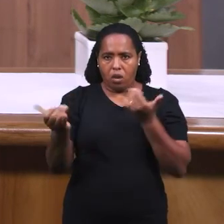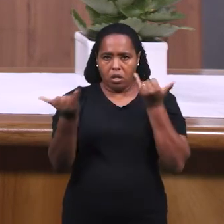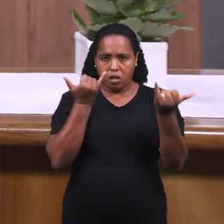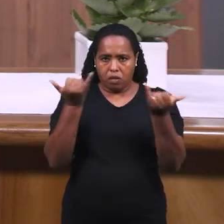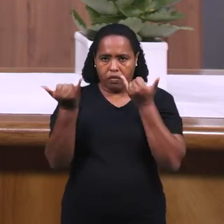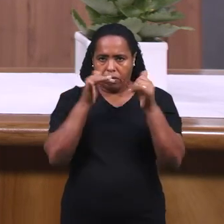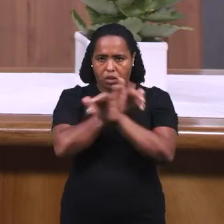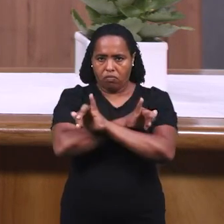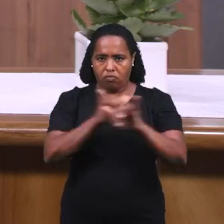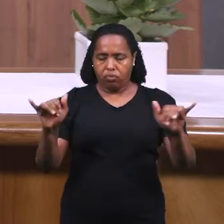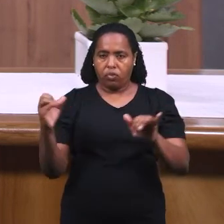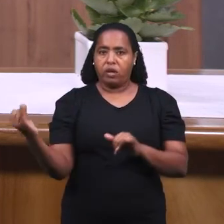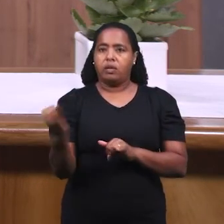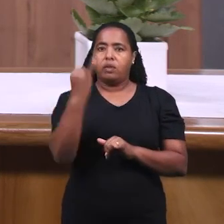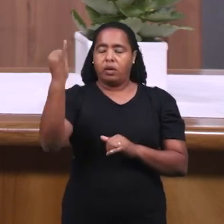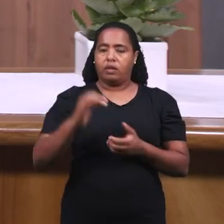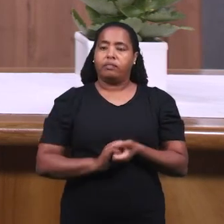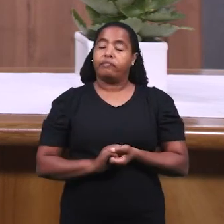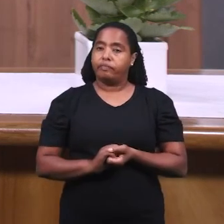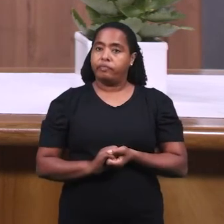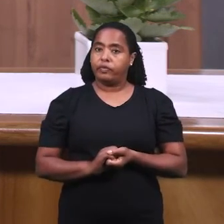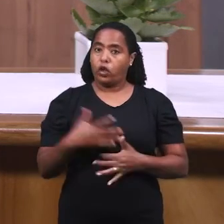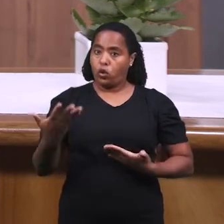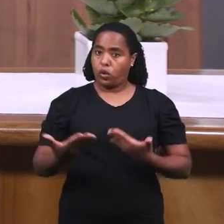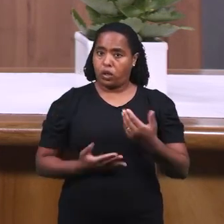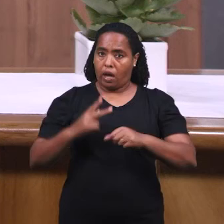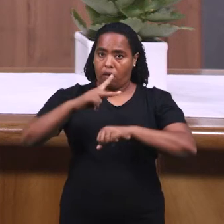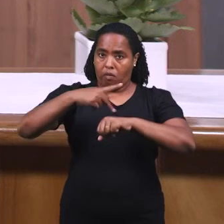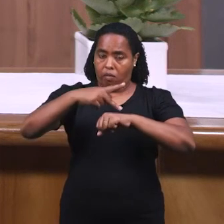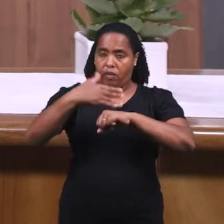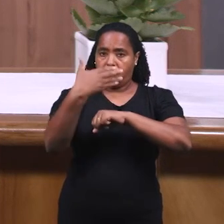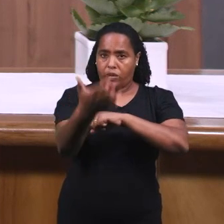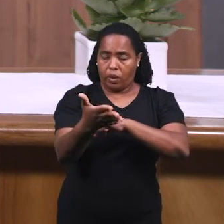Аминь». Аминь. У нас есть некоторые